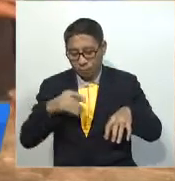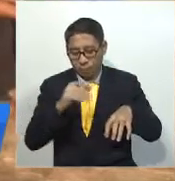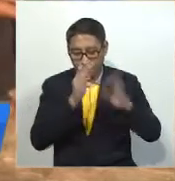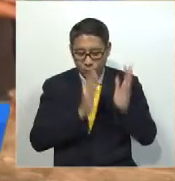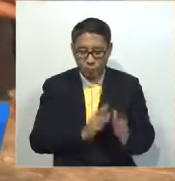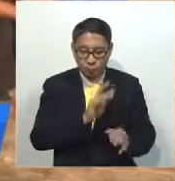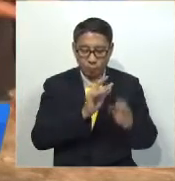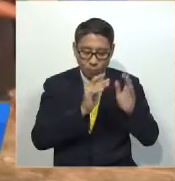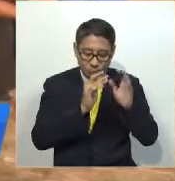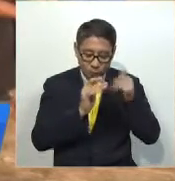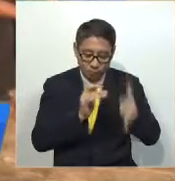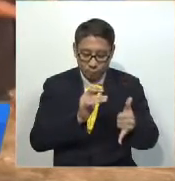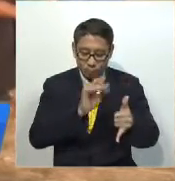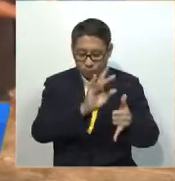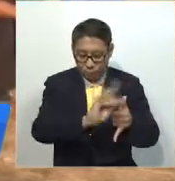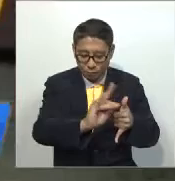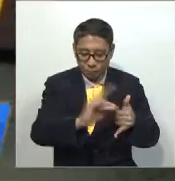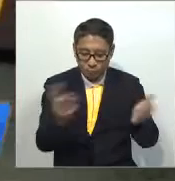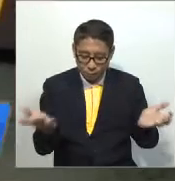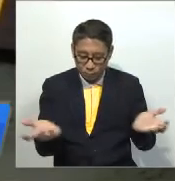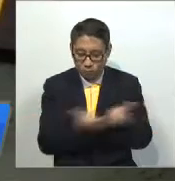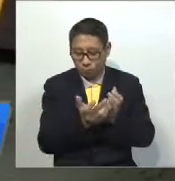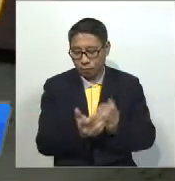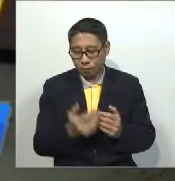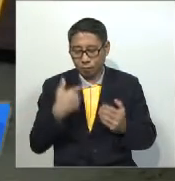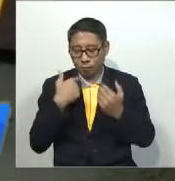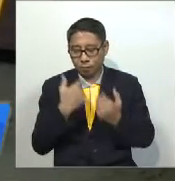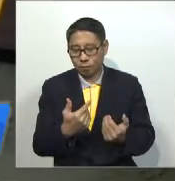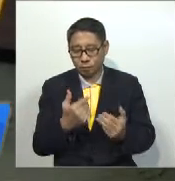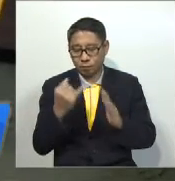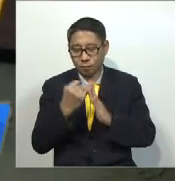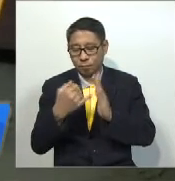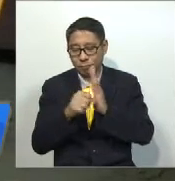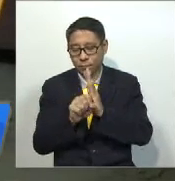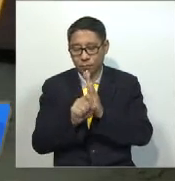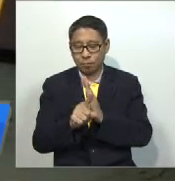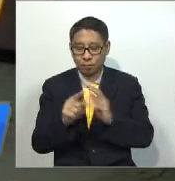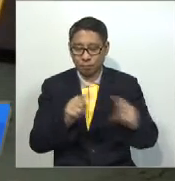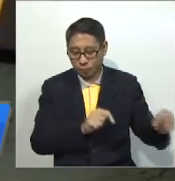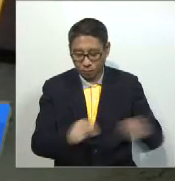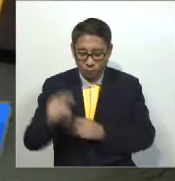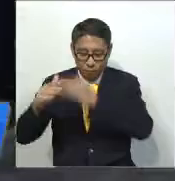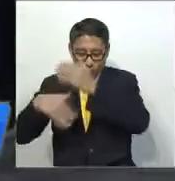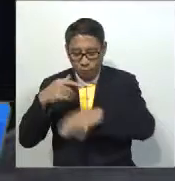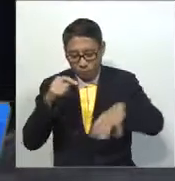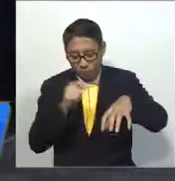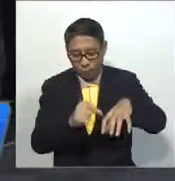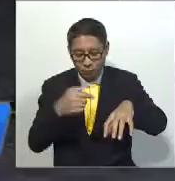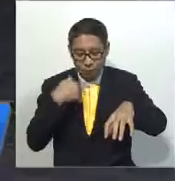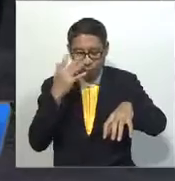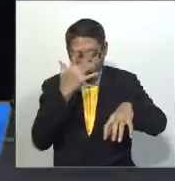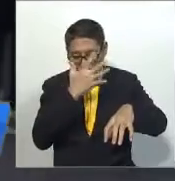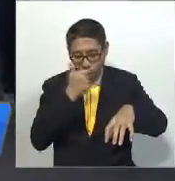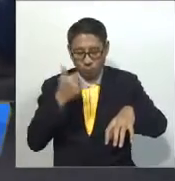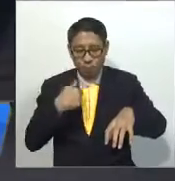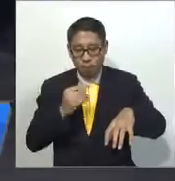จะอยู่ตรงไหนนะครับเข้ามาแล้วกระทบไหมนะ ขณะนี้จังหวัดศรีสะเกษได้เตรียมพัฒนาทุ่งกะบานกระไบอันสวย